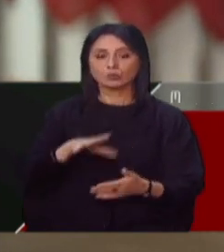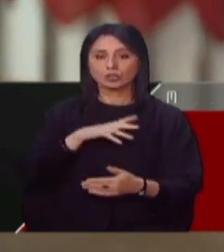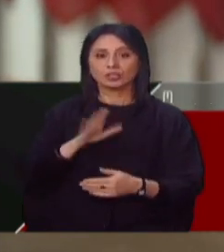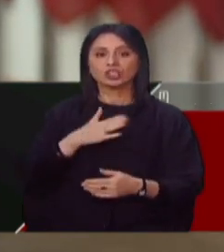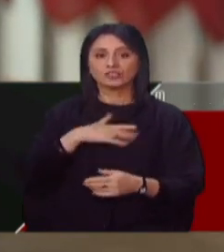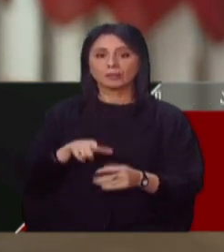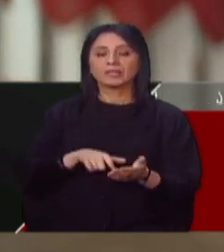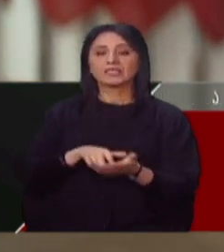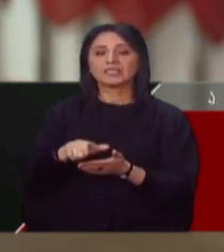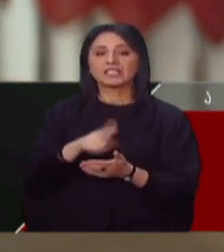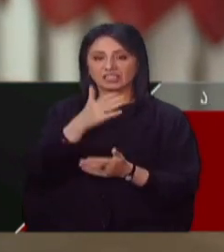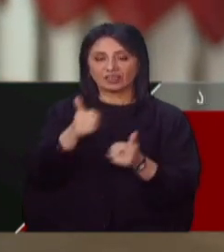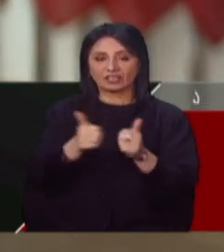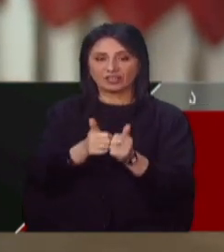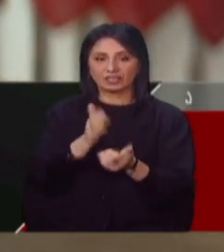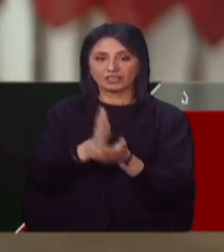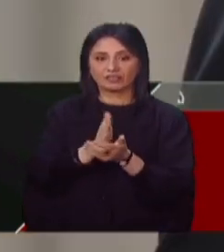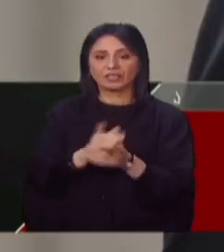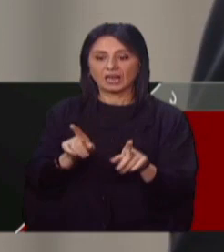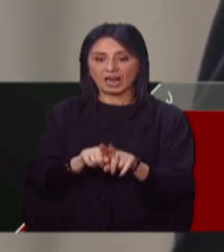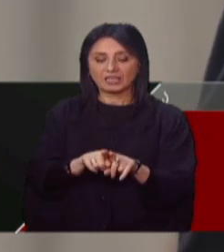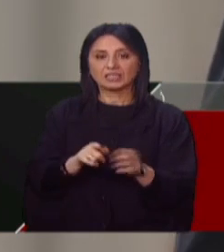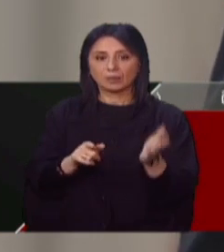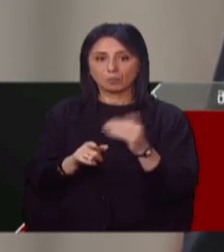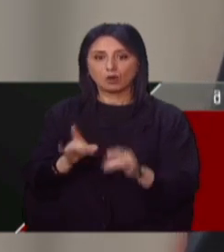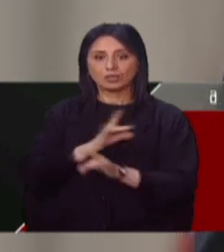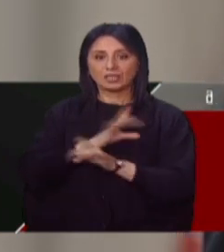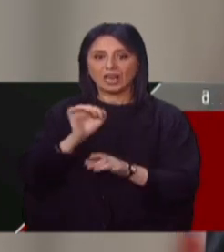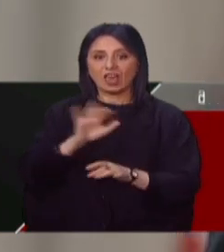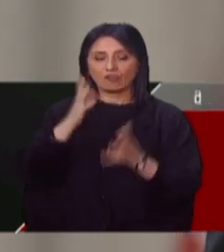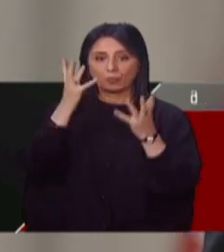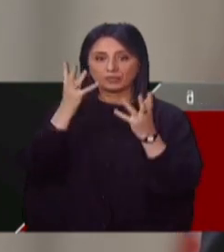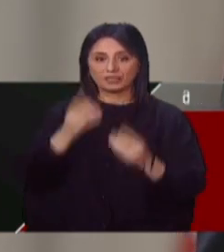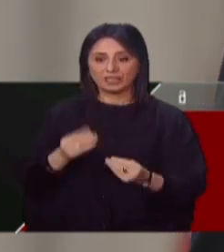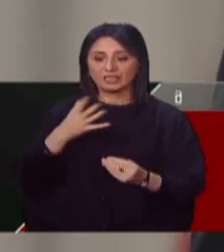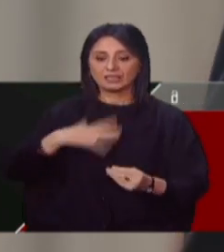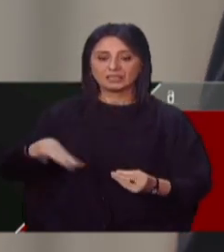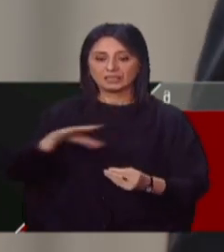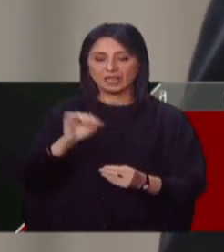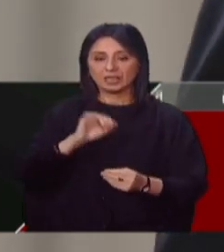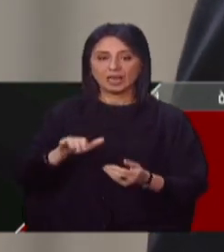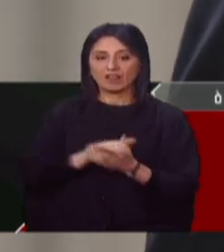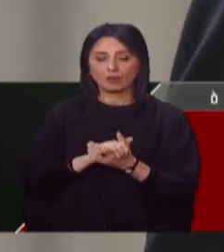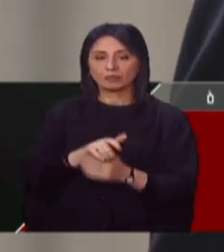რომ ჩვენ ამ გზაზე თქვენს გვერდით ვართ. ასე რომ მოდი აღვნიშნოთ ევროპის დღე და საქართველო